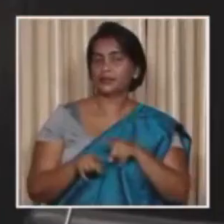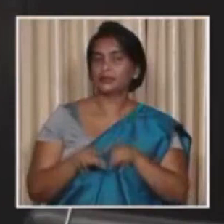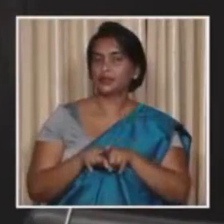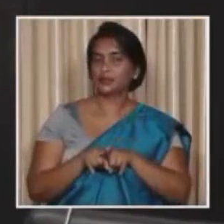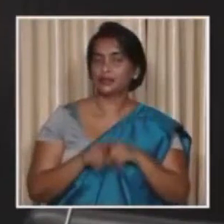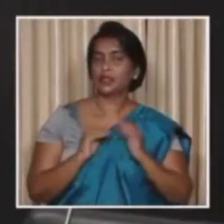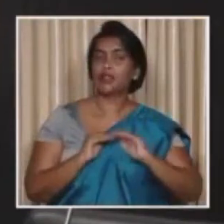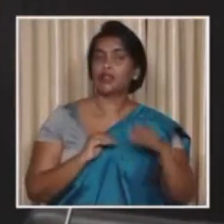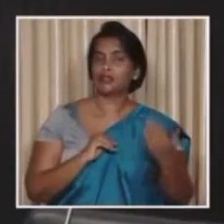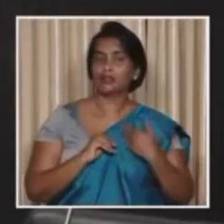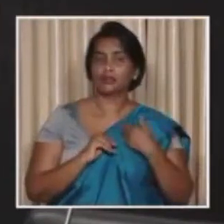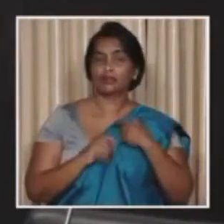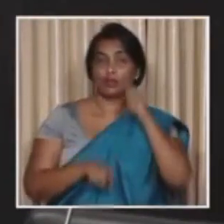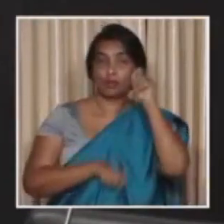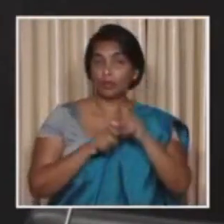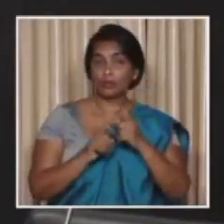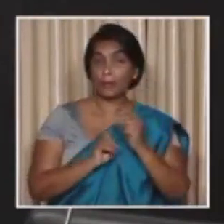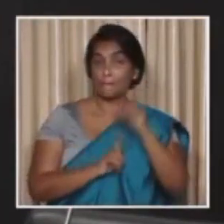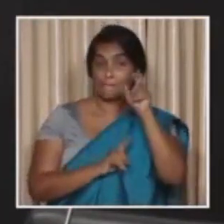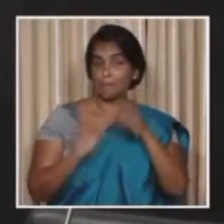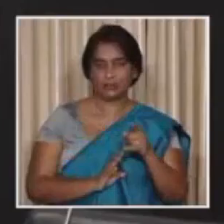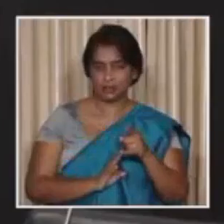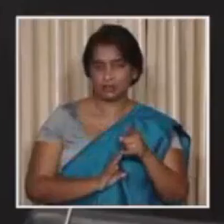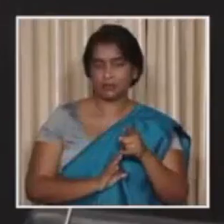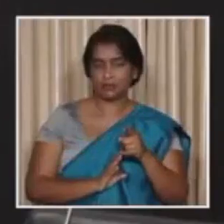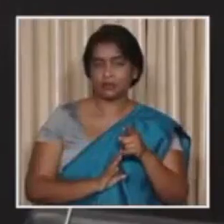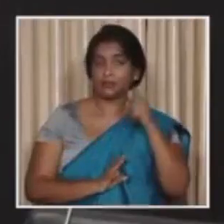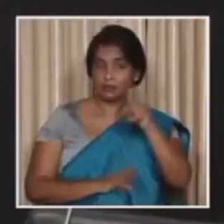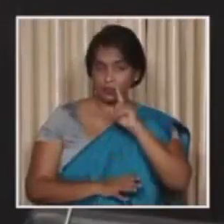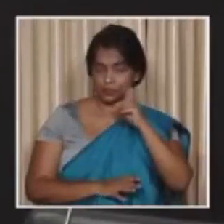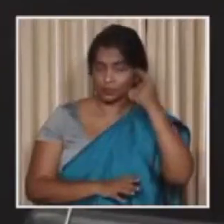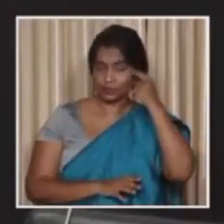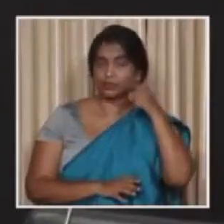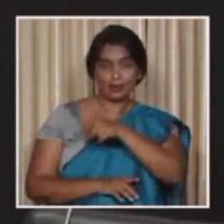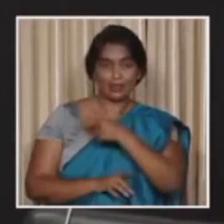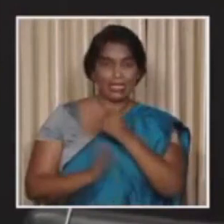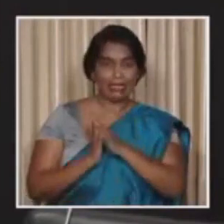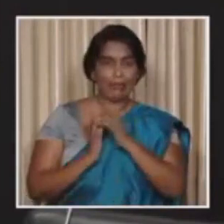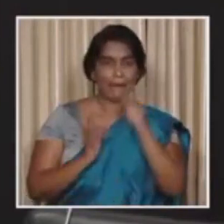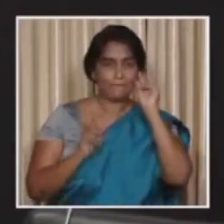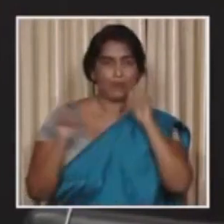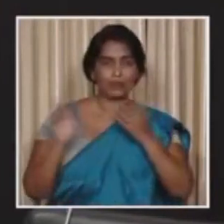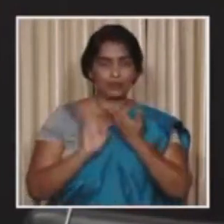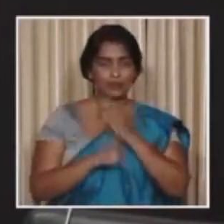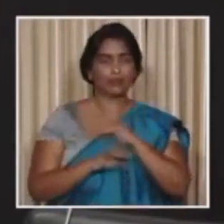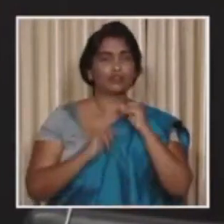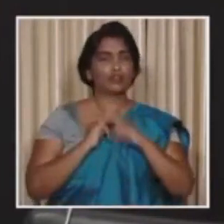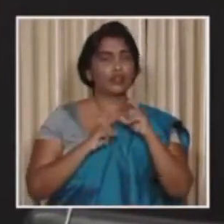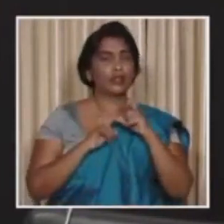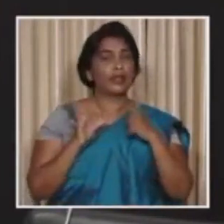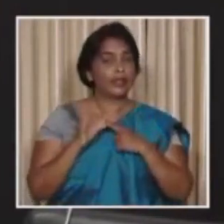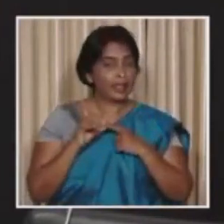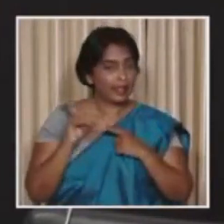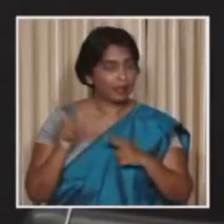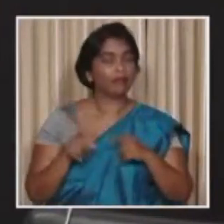ඊට පරිබාහිර විසි පුද්ගලික න්‍යාය පත්‍රයක් ක්‍රියාත්මක කරන්නේ ඔබතුමා දන්නවා මේ ස්ථානයේ පිළිබඳ මීට ප්‍රථම නාගරික සංවර්ධන